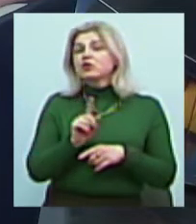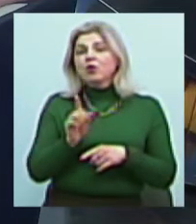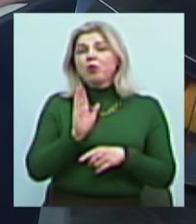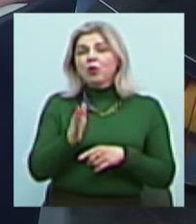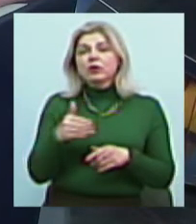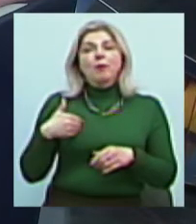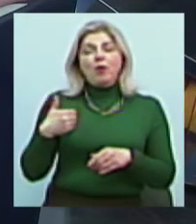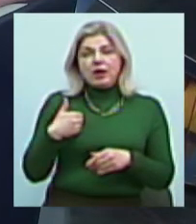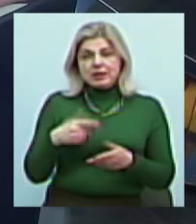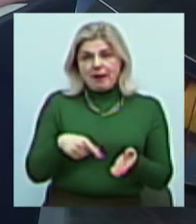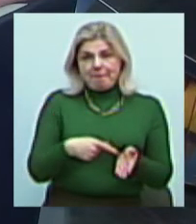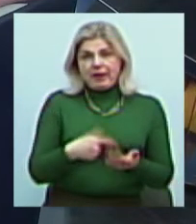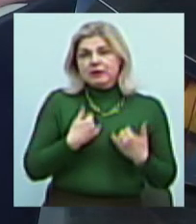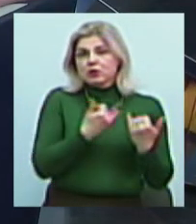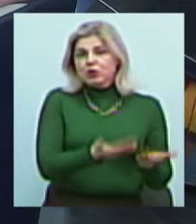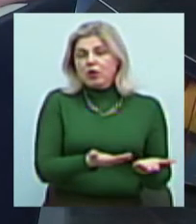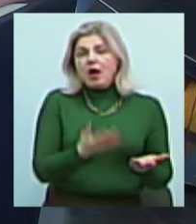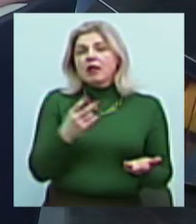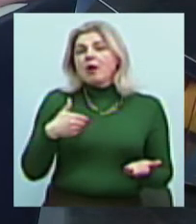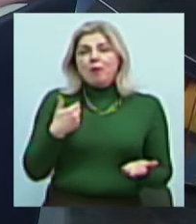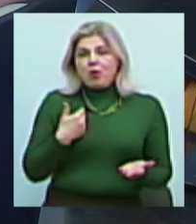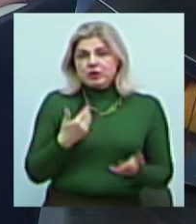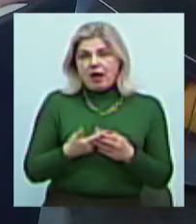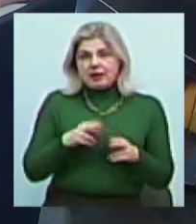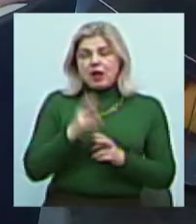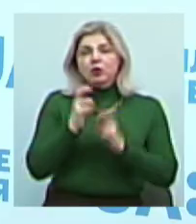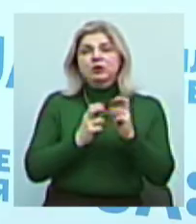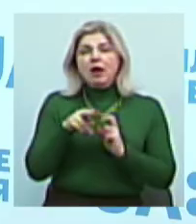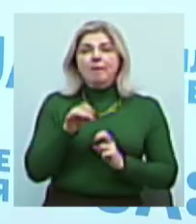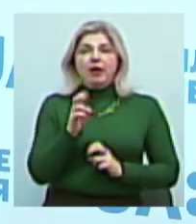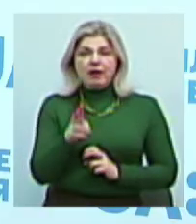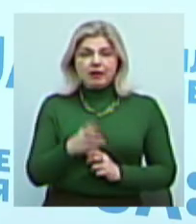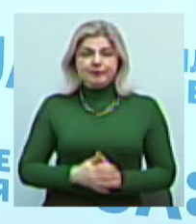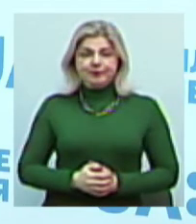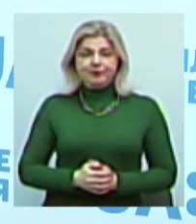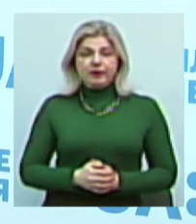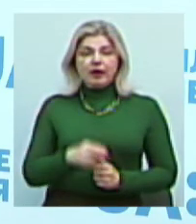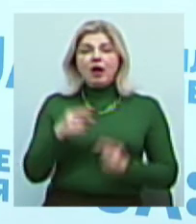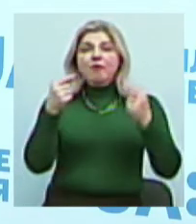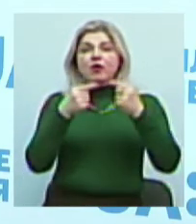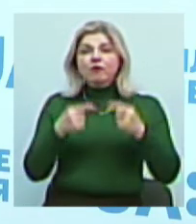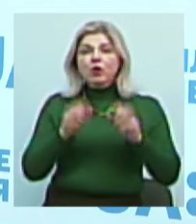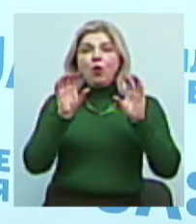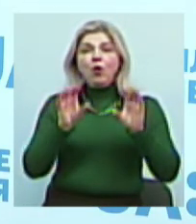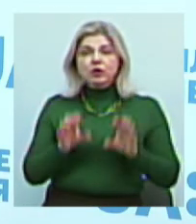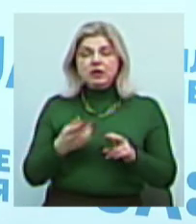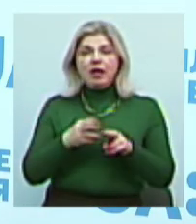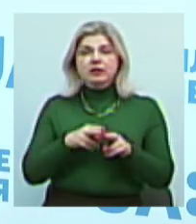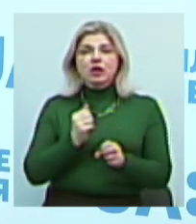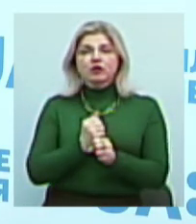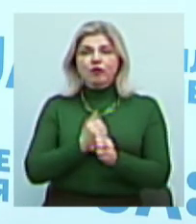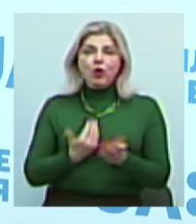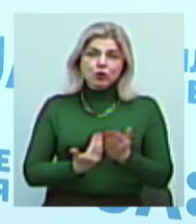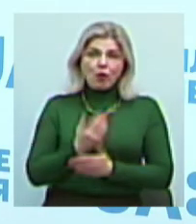дасть місту на користь цей індустріальний? Ну, відповідно до концепції передбачено це і створення